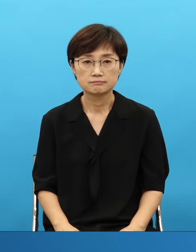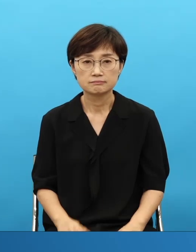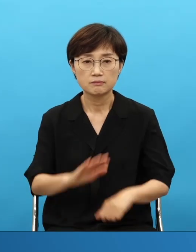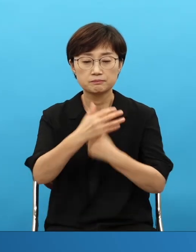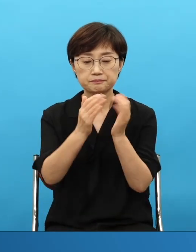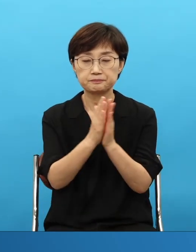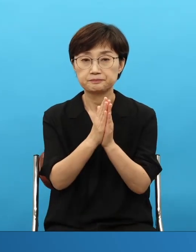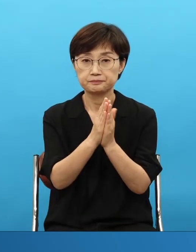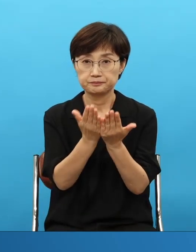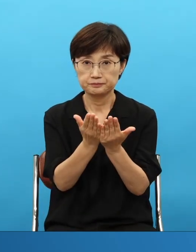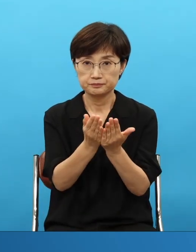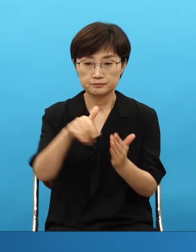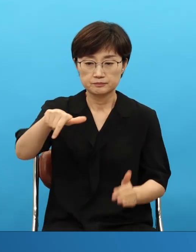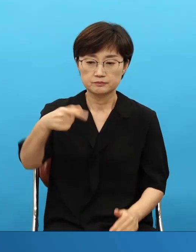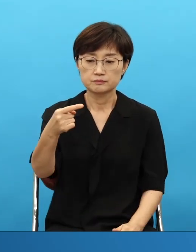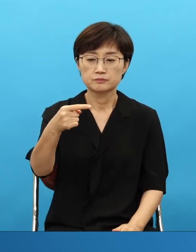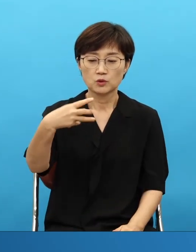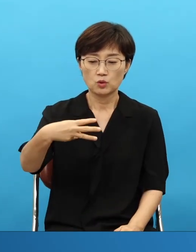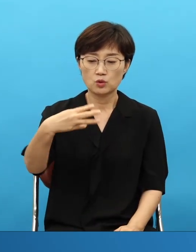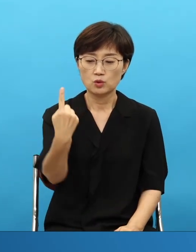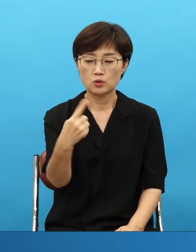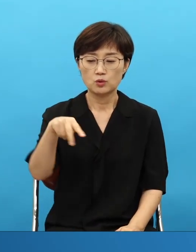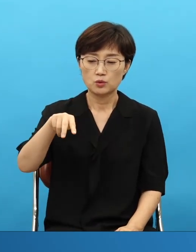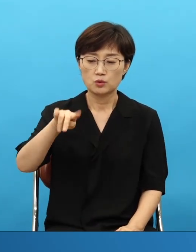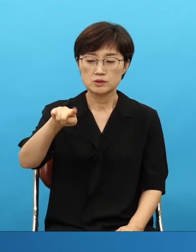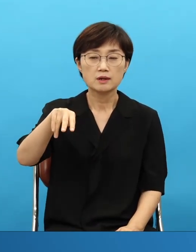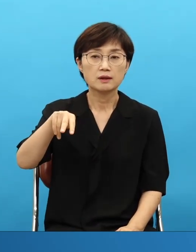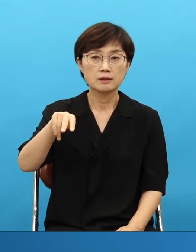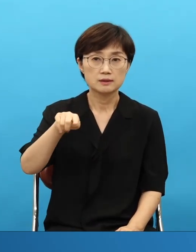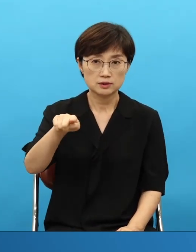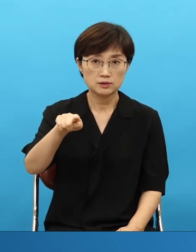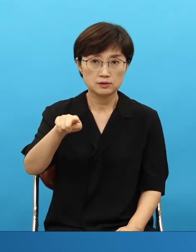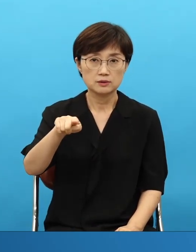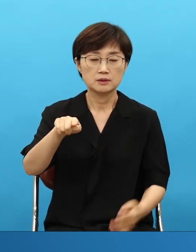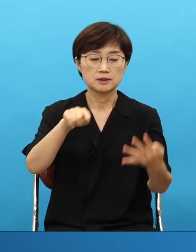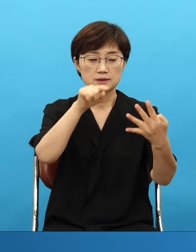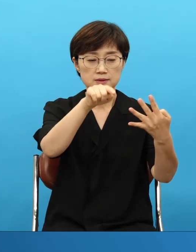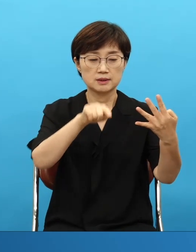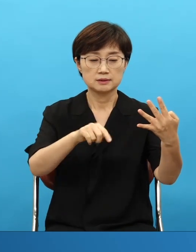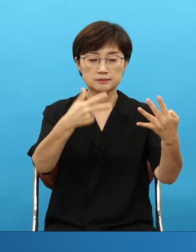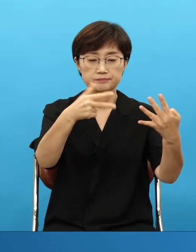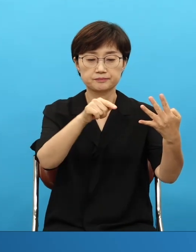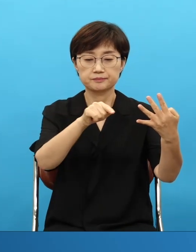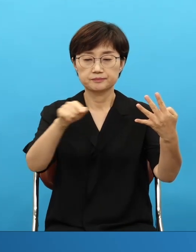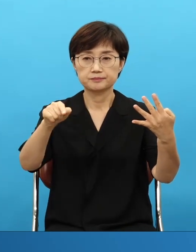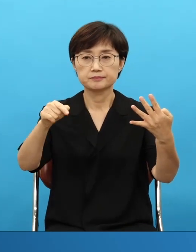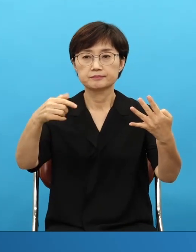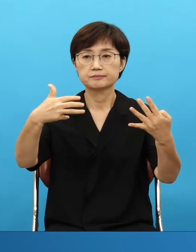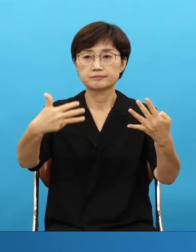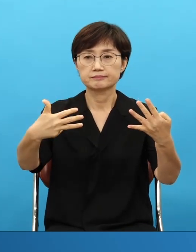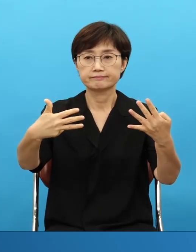성취하실 오늘의 말씀은 골로새서 4장 7절부터 8절 말씀입니다.